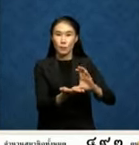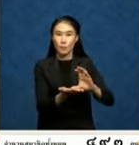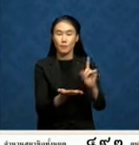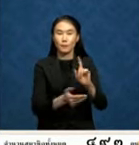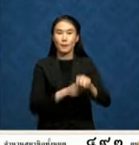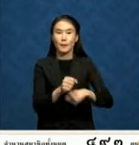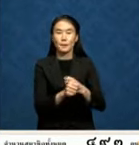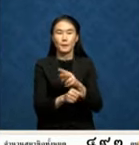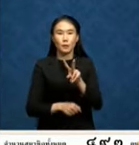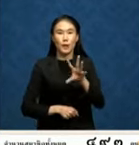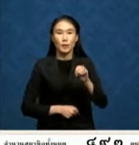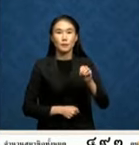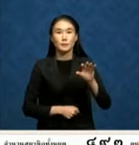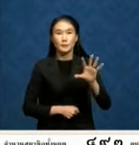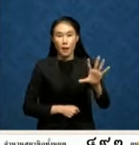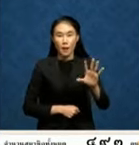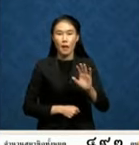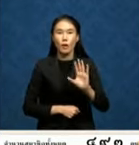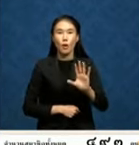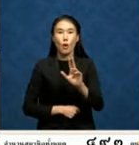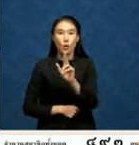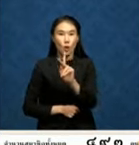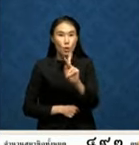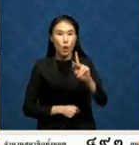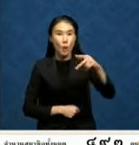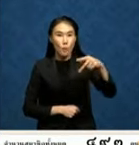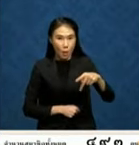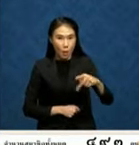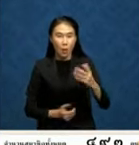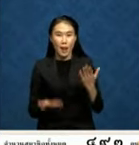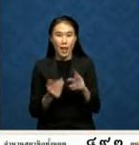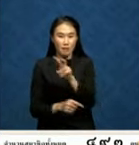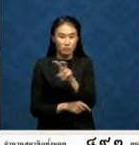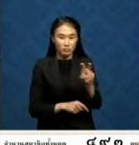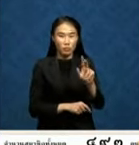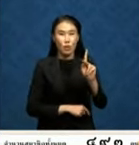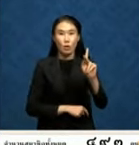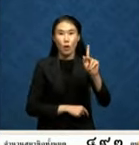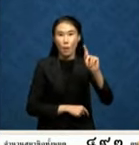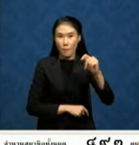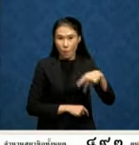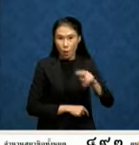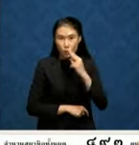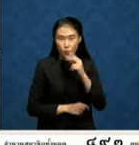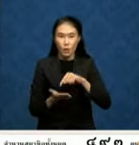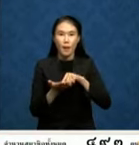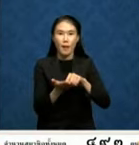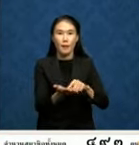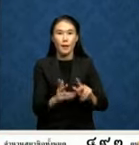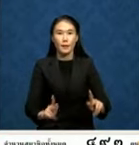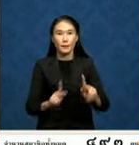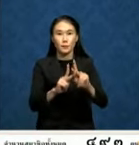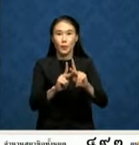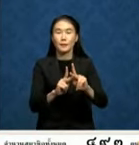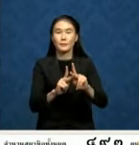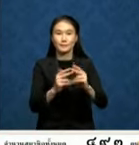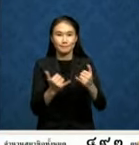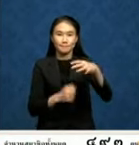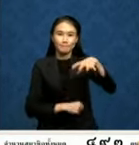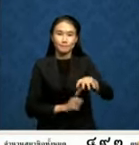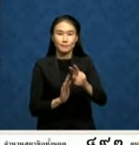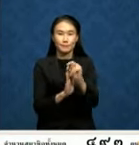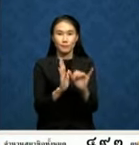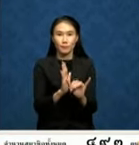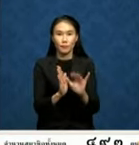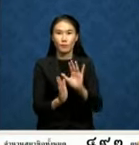พ.ศ. 2565ของกกพ.และสำนักงานกกพ.ต่อรัฐมนตรีว่าการกระทรวงพลังงานคณะกรรมการนโยบ